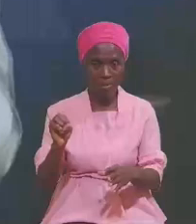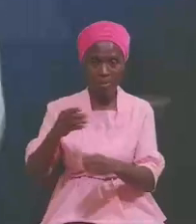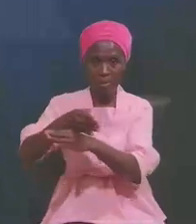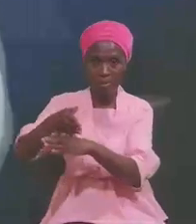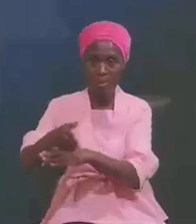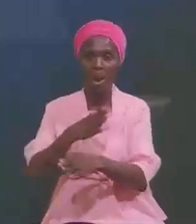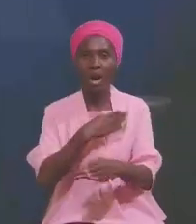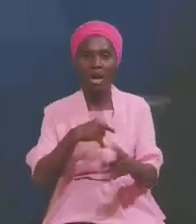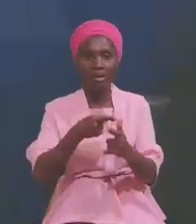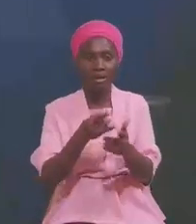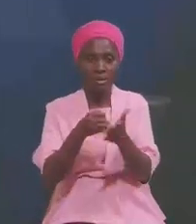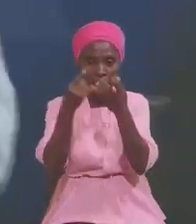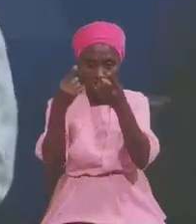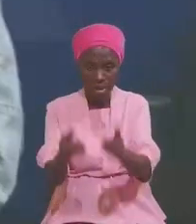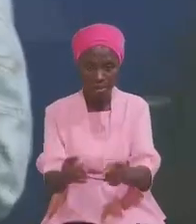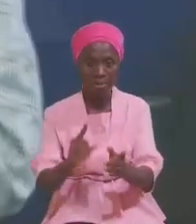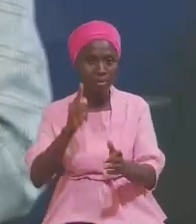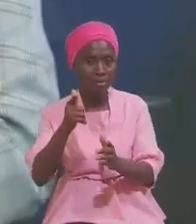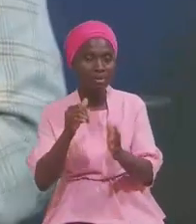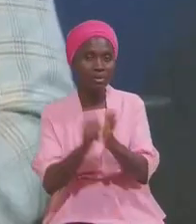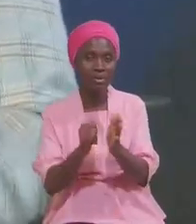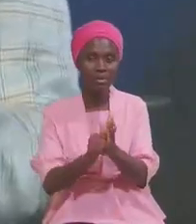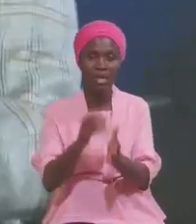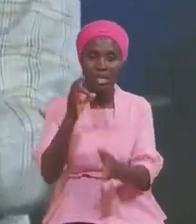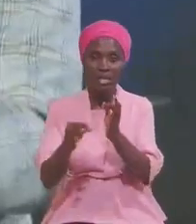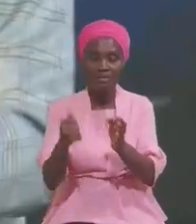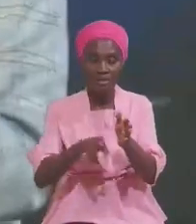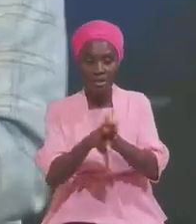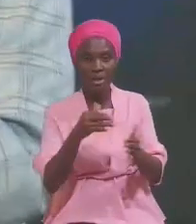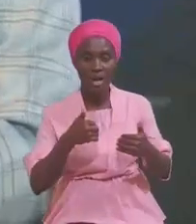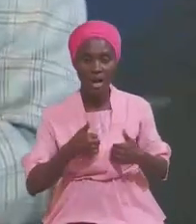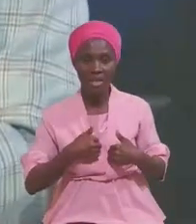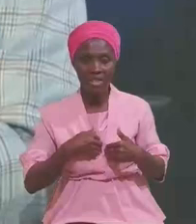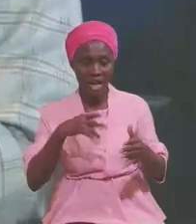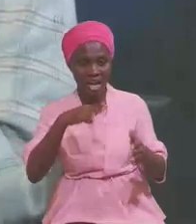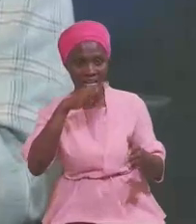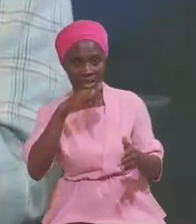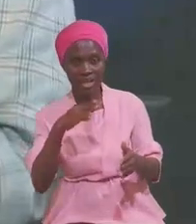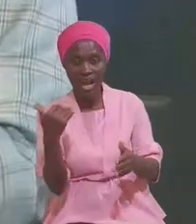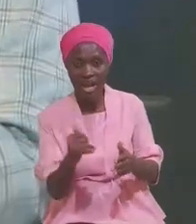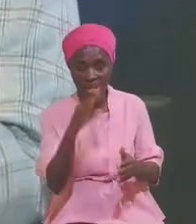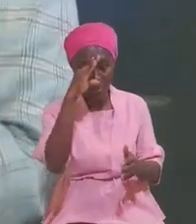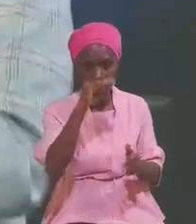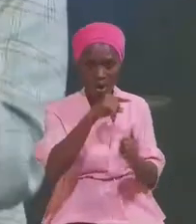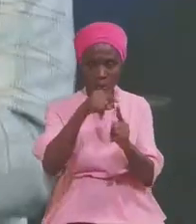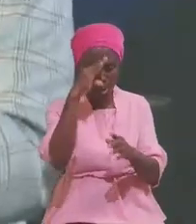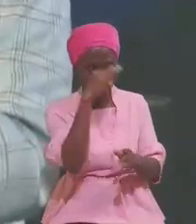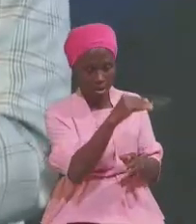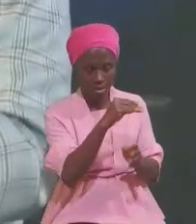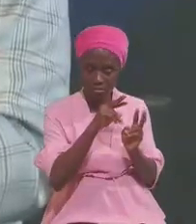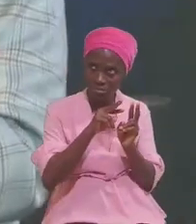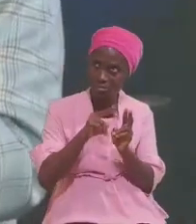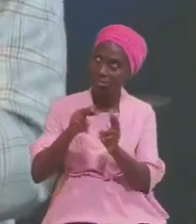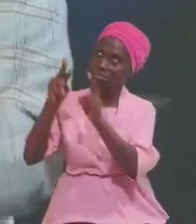que si le serpent meurt quelqu'un et que la personne regarde